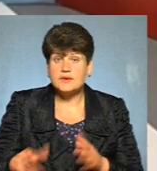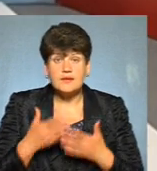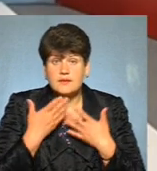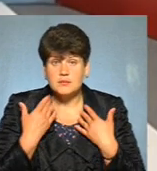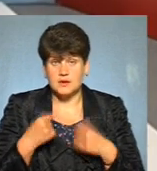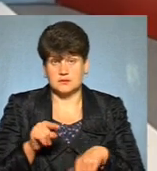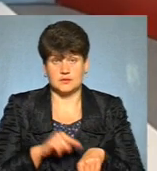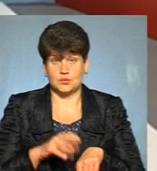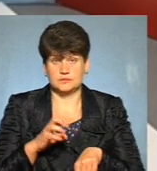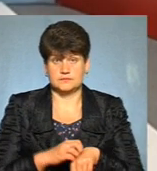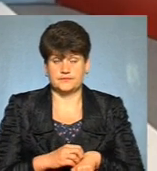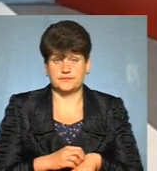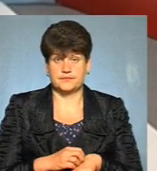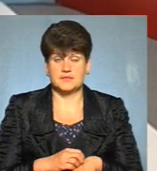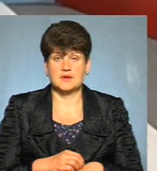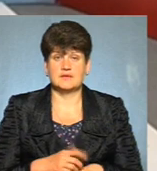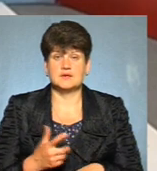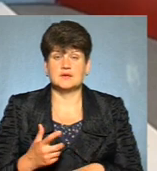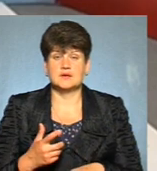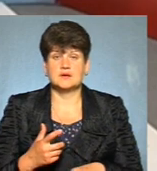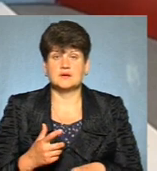ураження кліщем врятує вакцина.